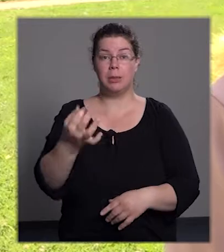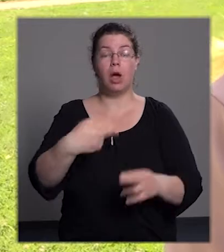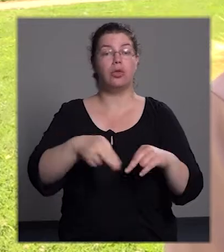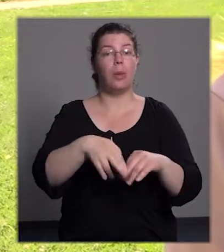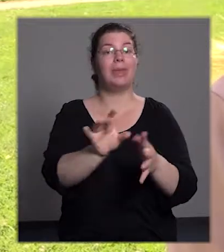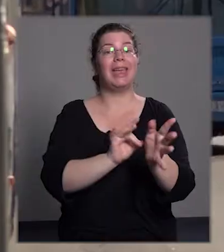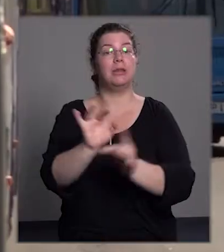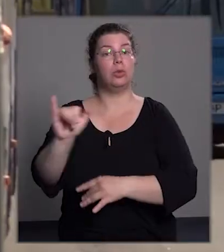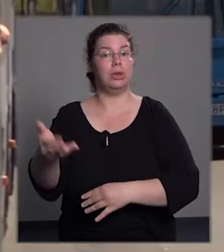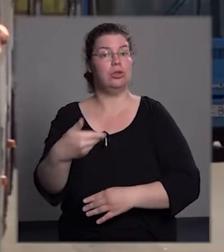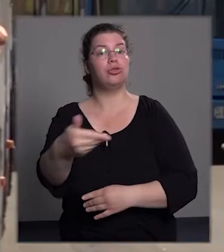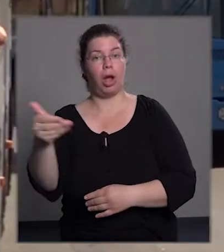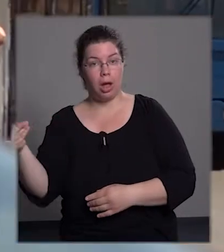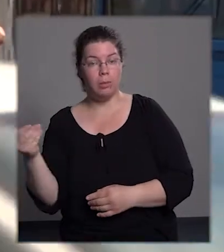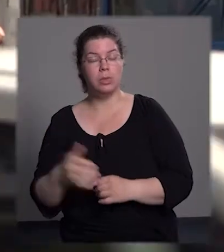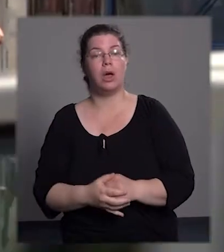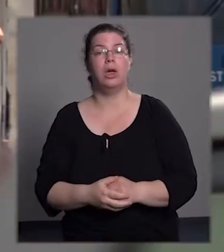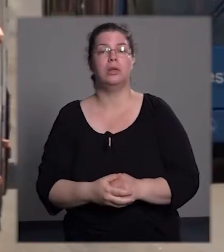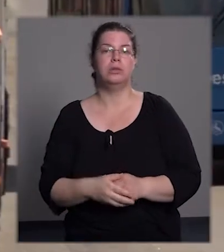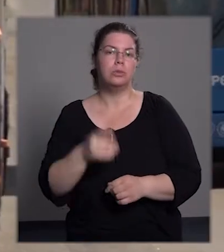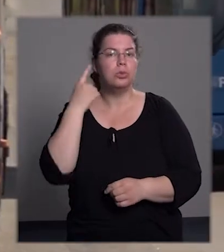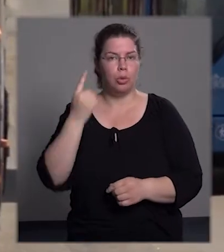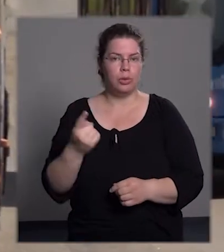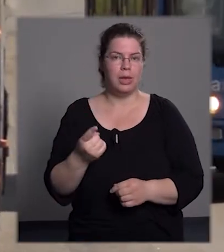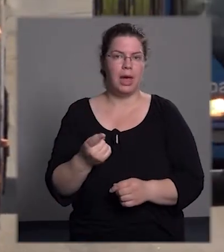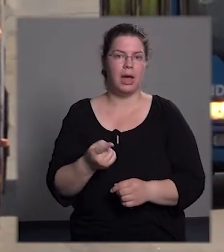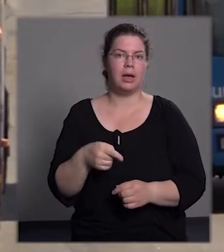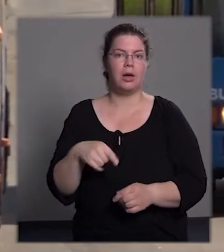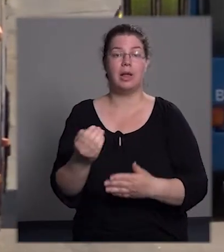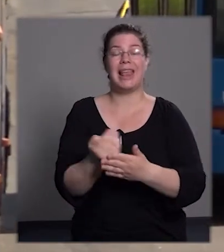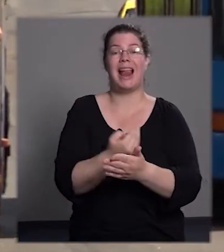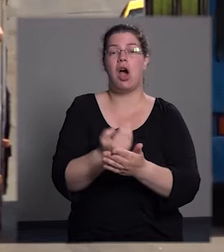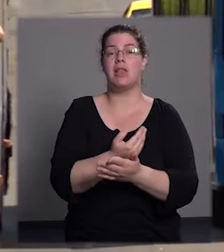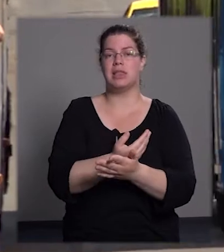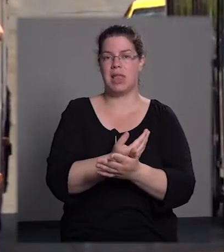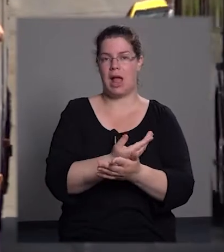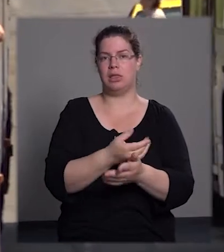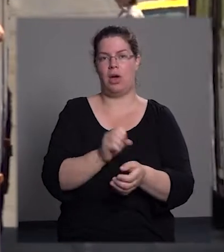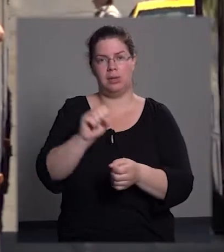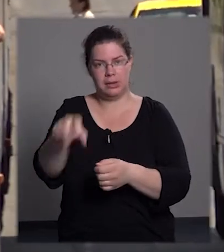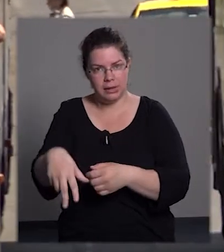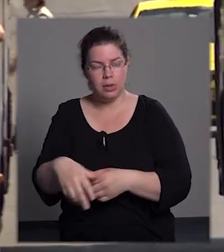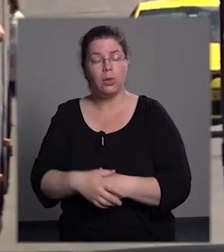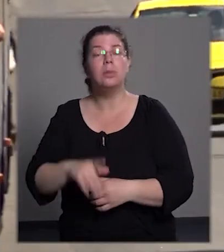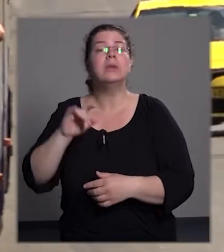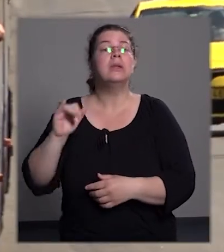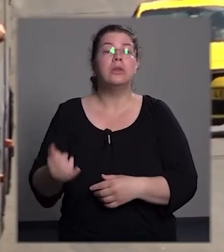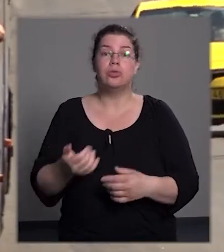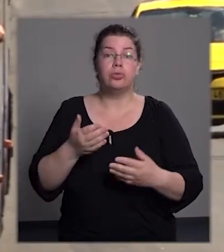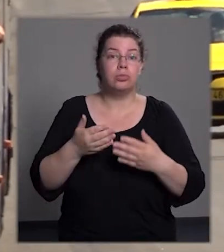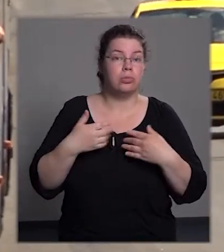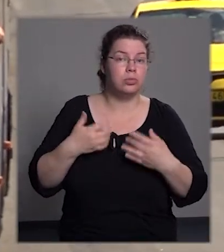is kapta, hogy ki tudják dobni az elhasználódottan. Örültek annak, hogy a lakók